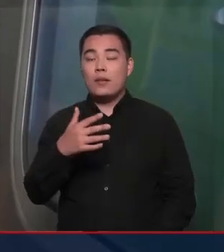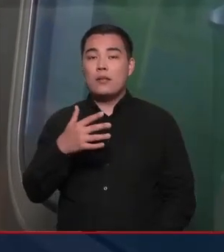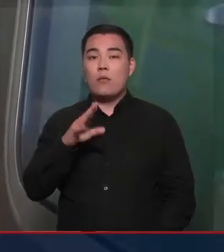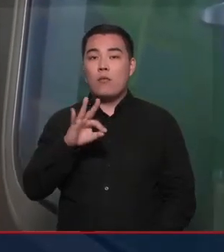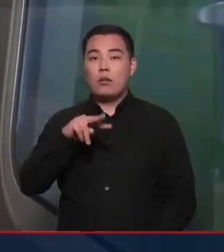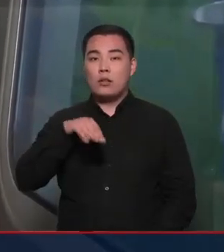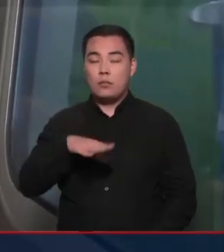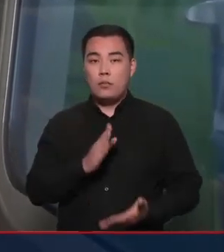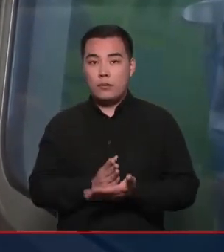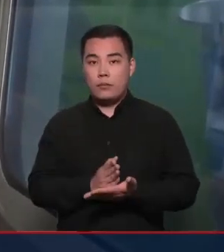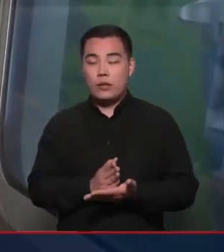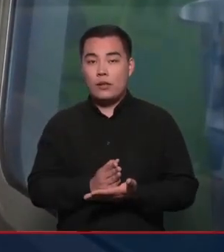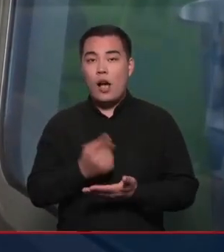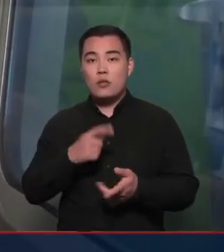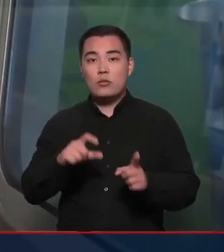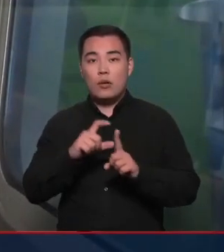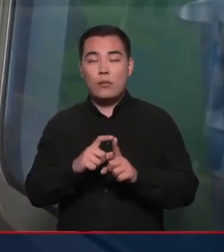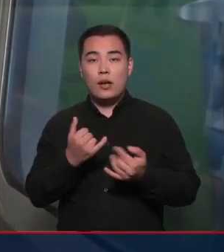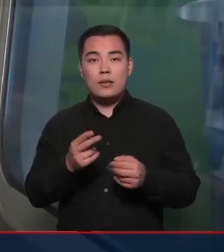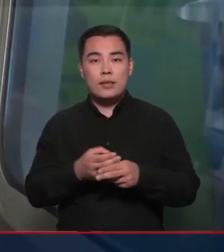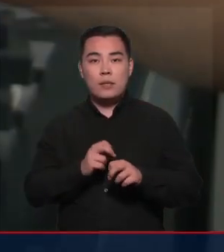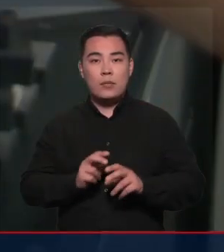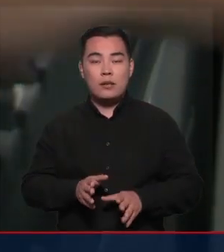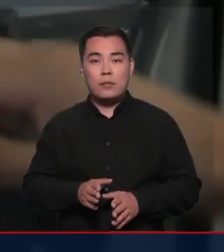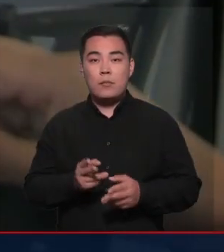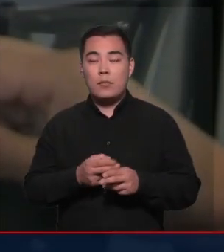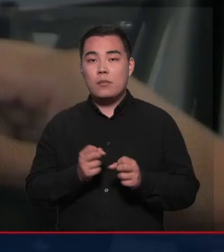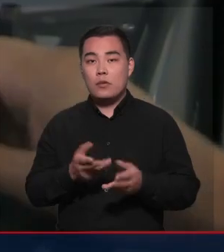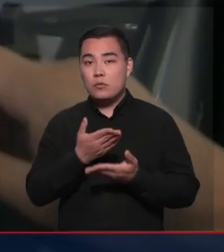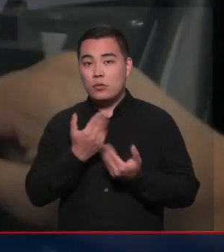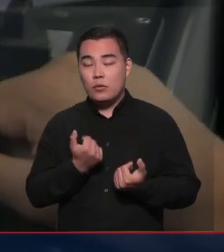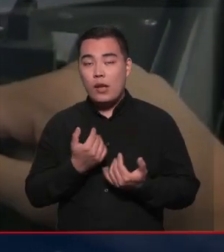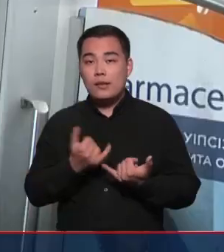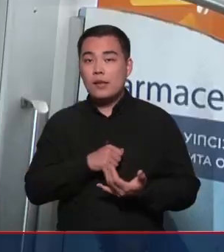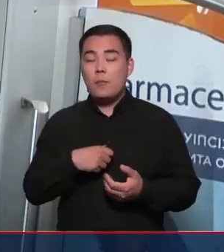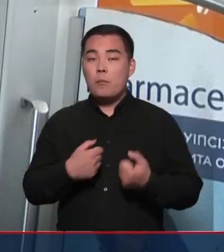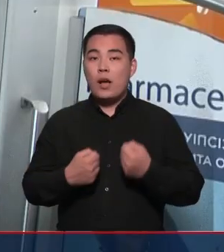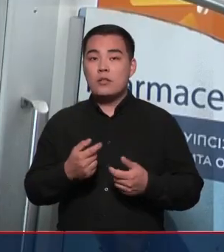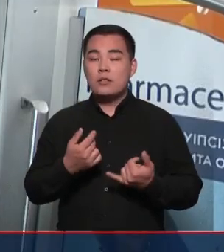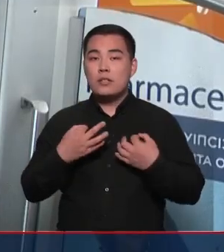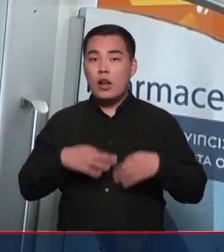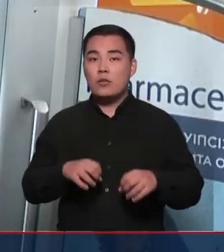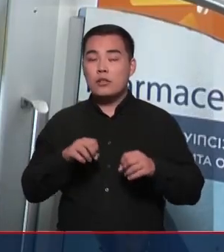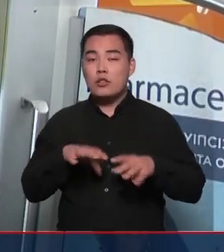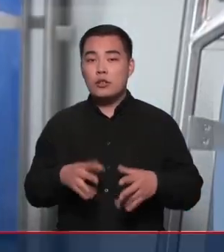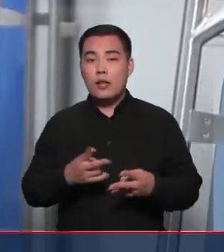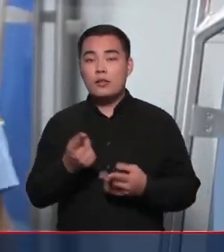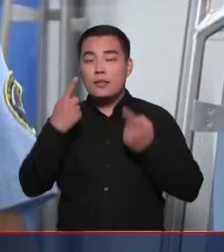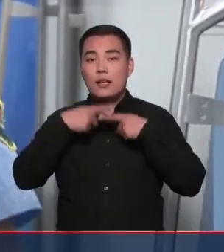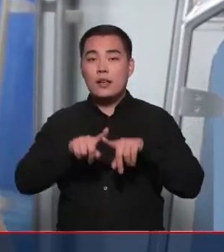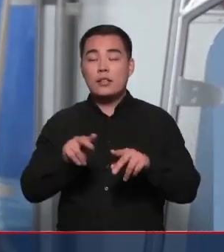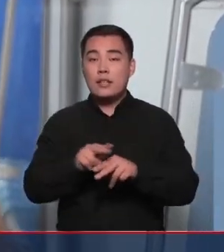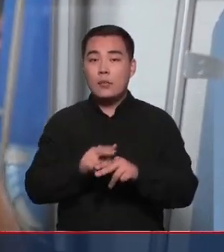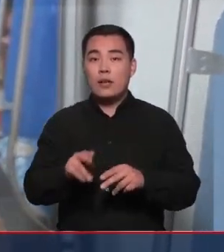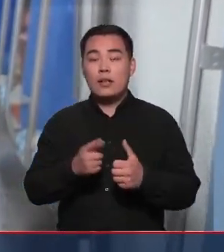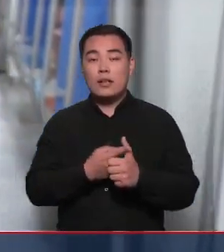вольт. Одним словом, здесь небезопасно. А еще машинист должен мгновенно реагировать на любые технические